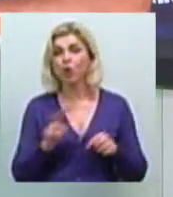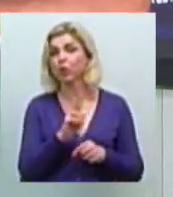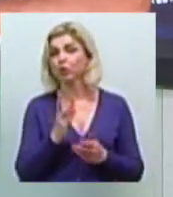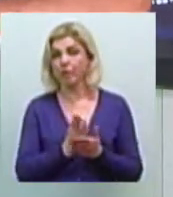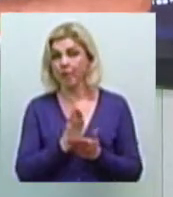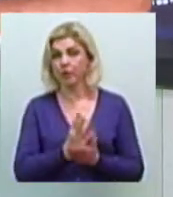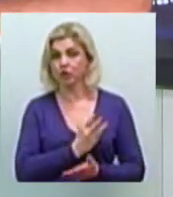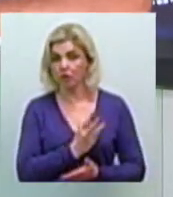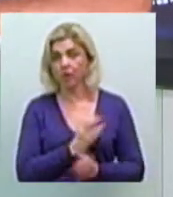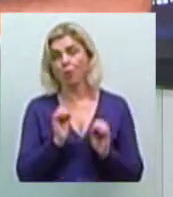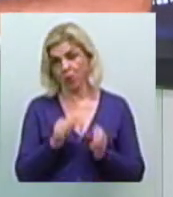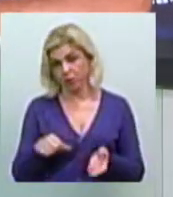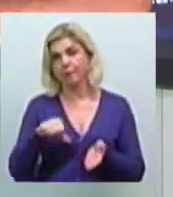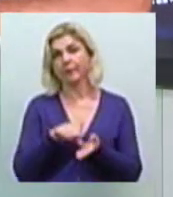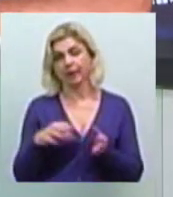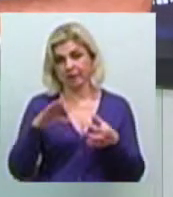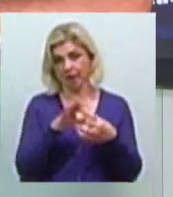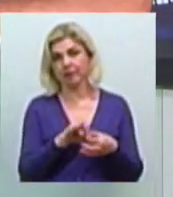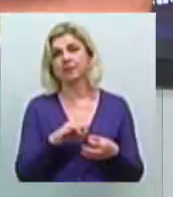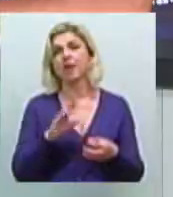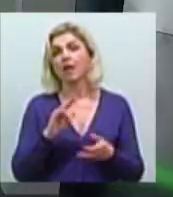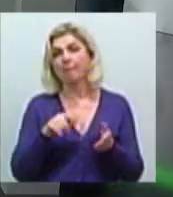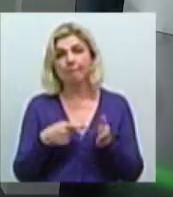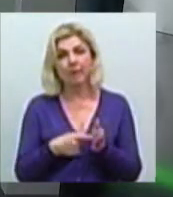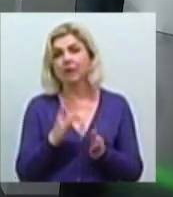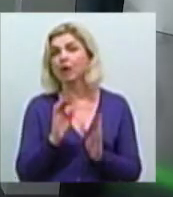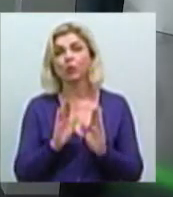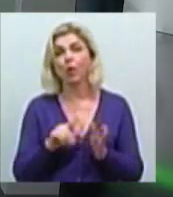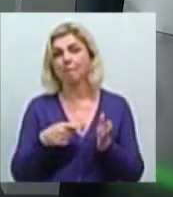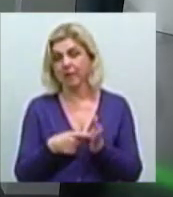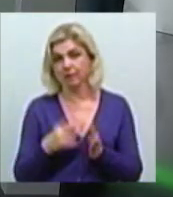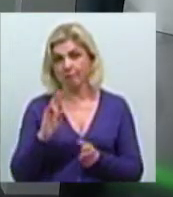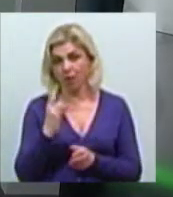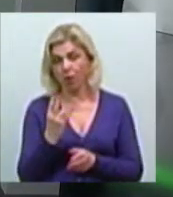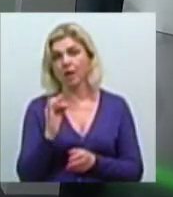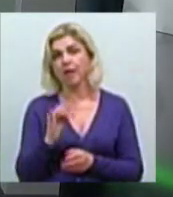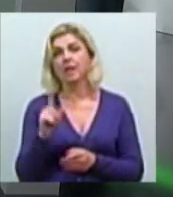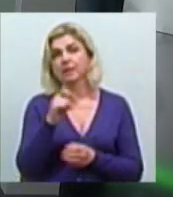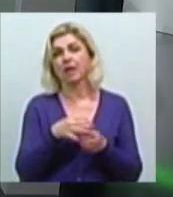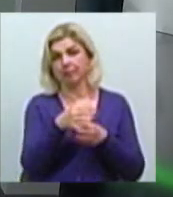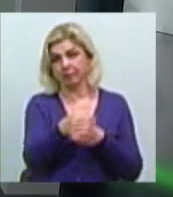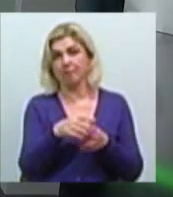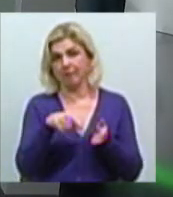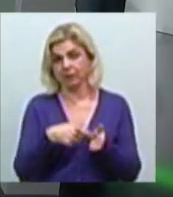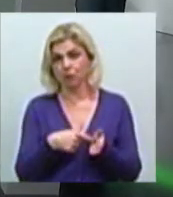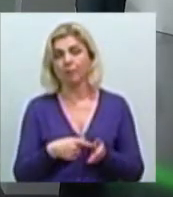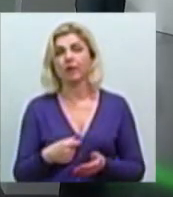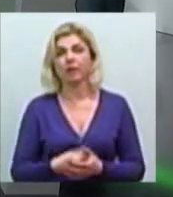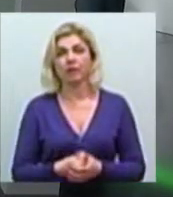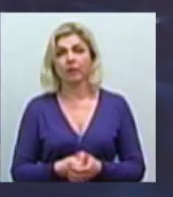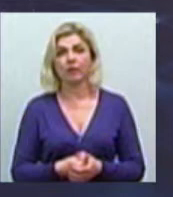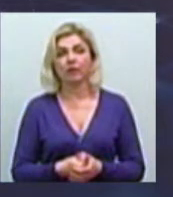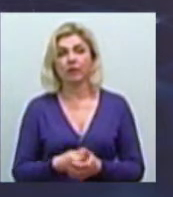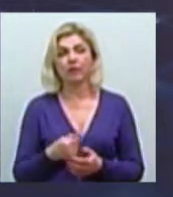бажання, вона може приєднатися. Не також місто Миколаїв, а і також за містами. Я і додам, що ми